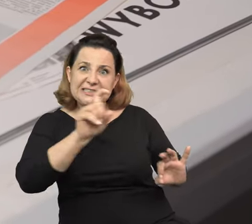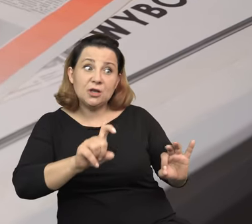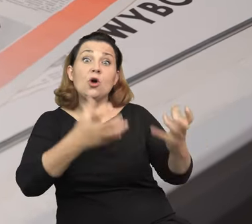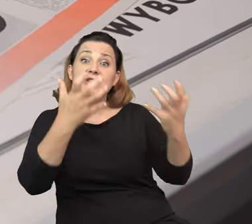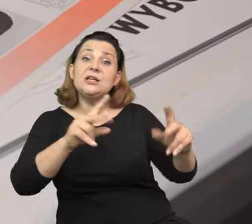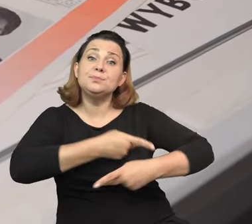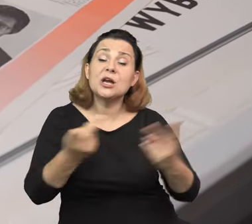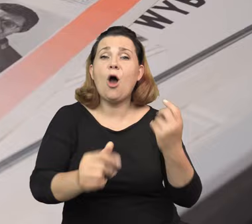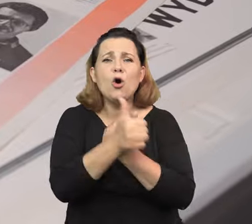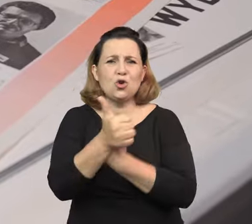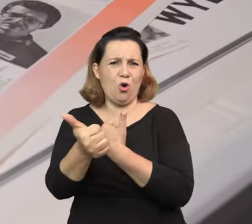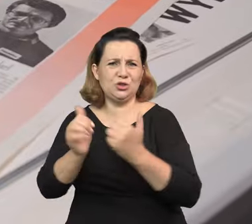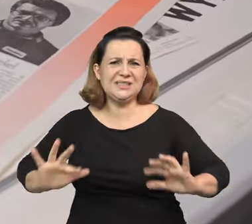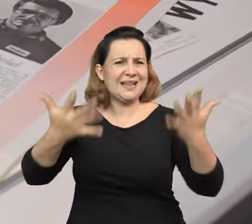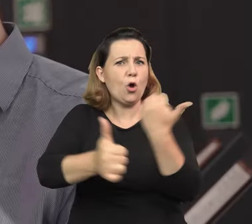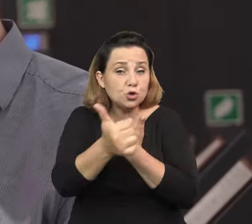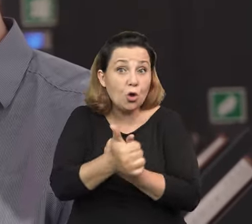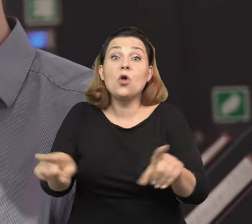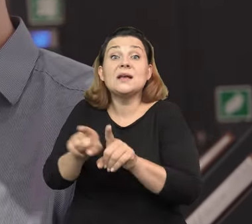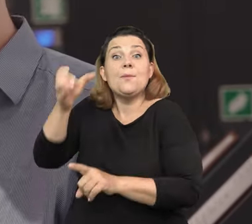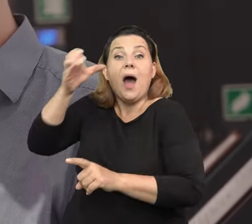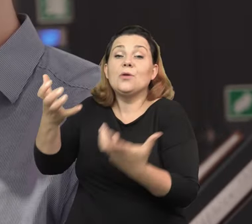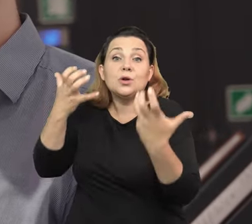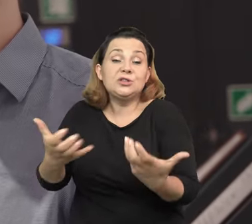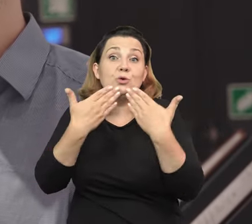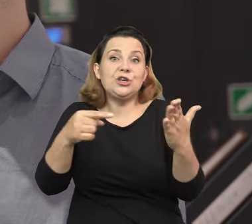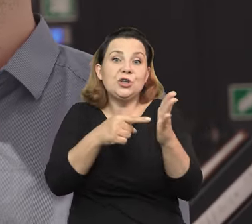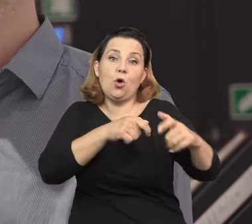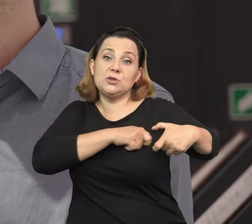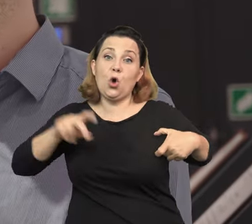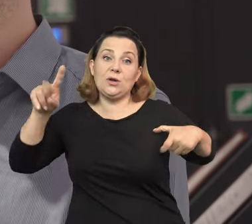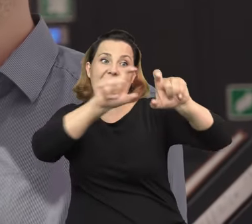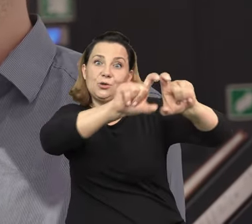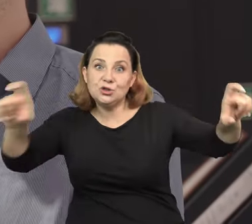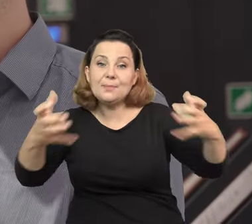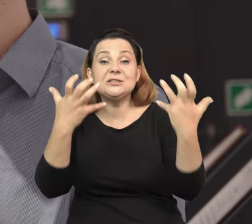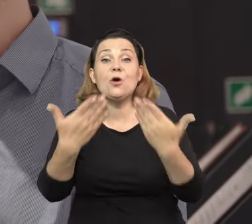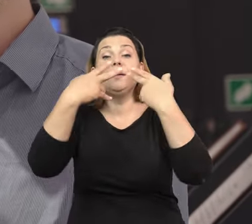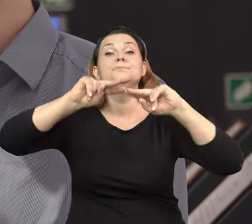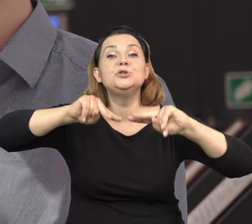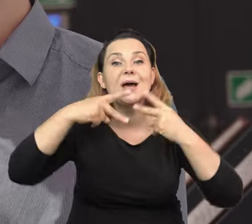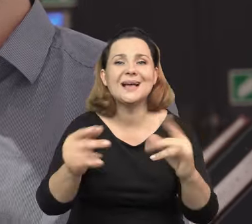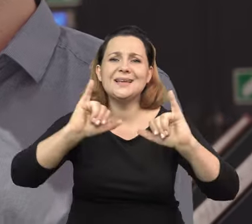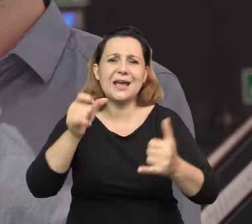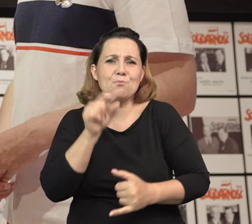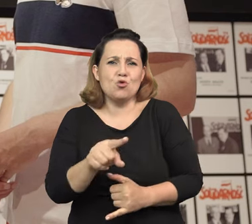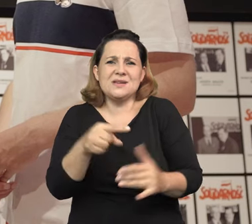Janiszewski chciał przekazać wszystkim innym w Polsce i na całym świecie, o co strajkującym chodzi, jaka jest idea